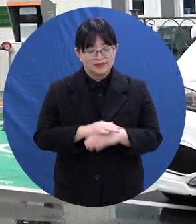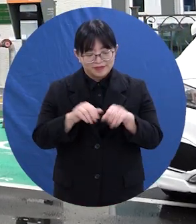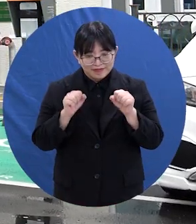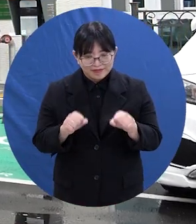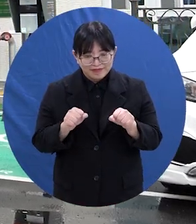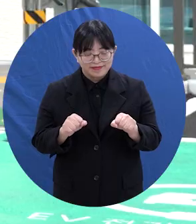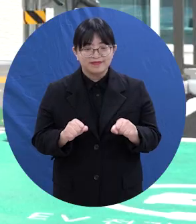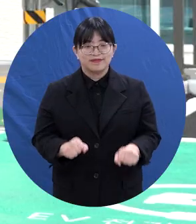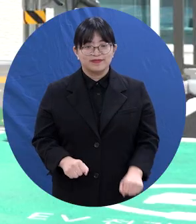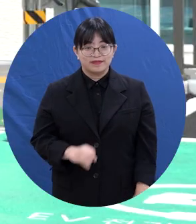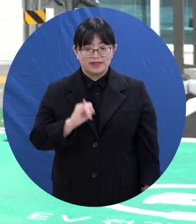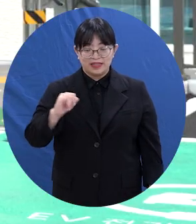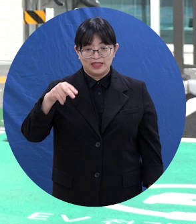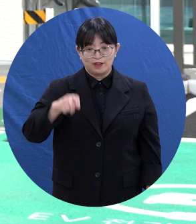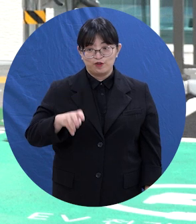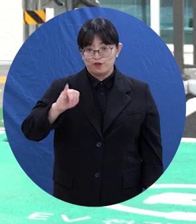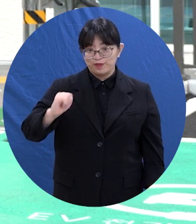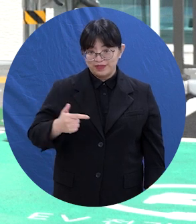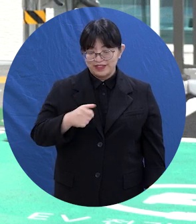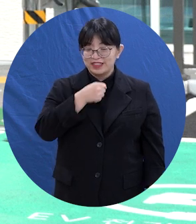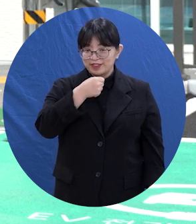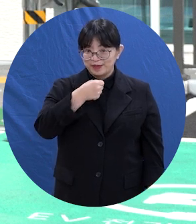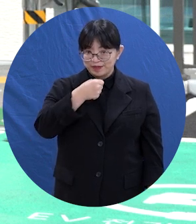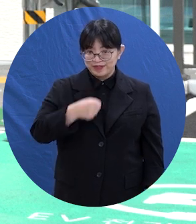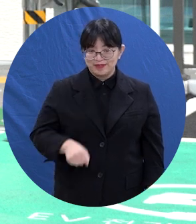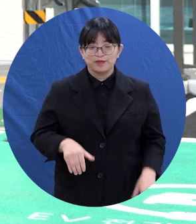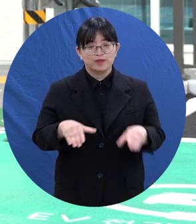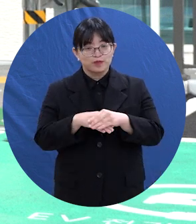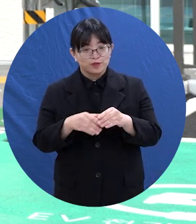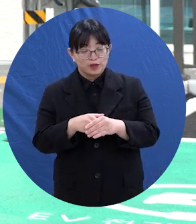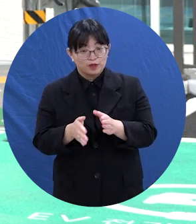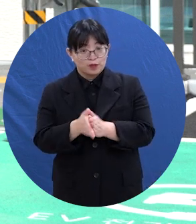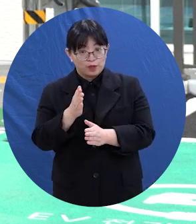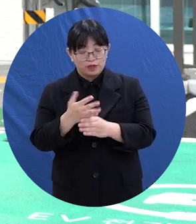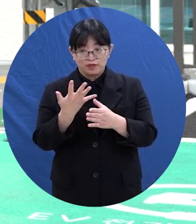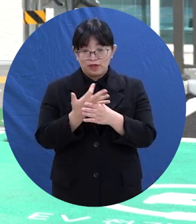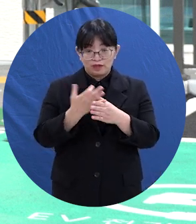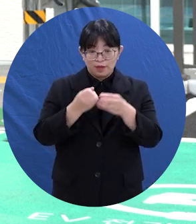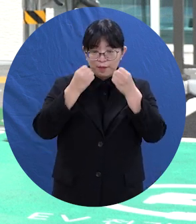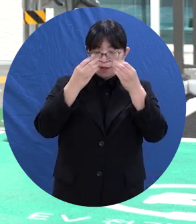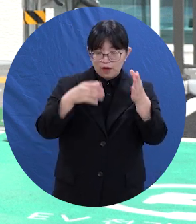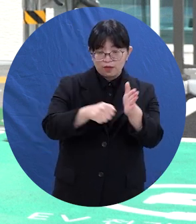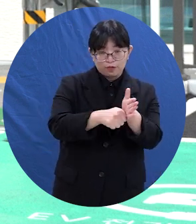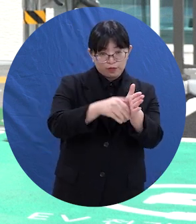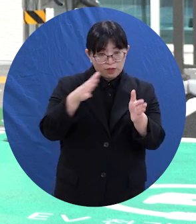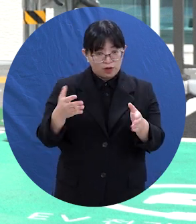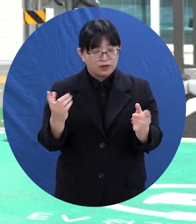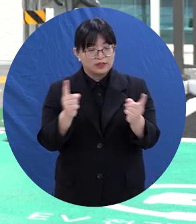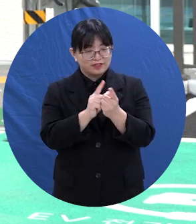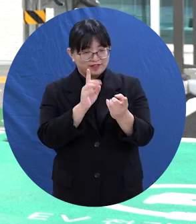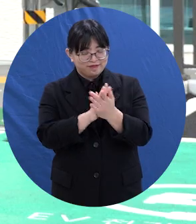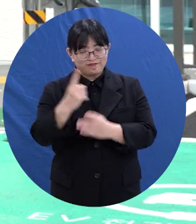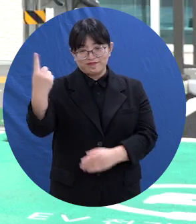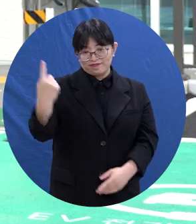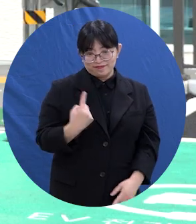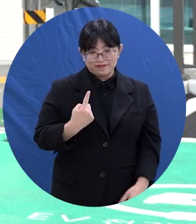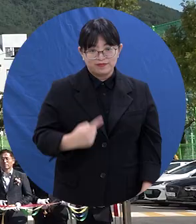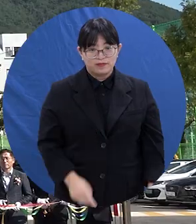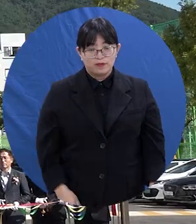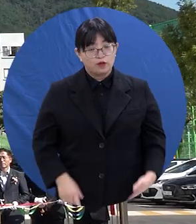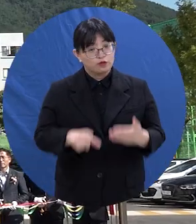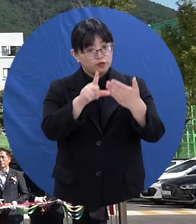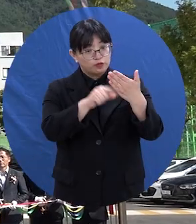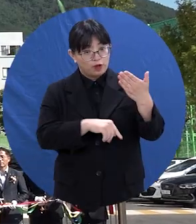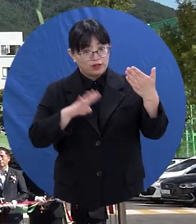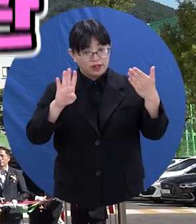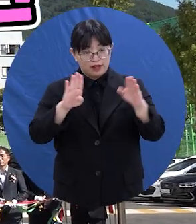안녕하세요. 이슈연구소 이수민입니다. 우리 문화의 도시 양산에 새로운 명소가 생겼다고 해서 제가 직접 찾아왔는데요. 바로